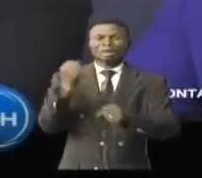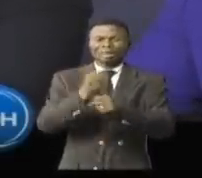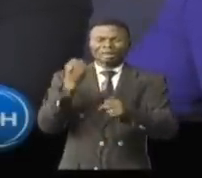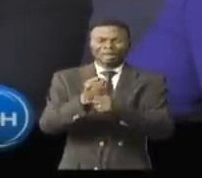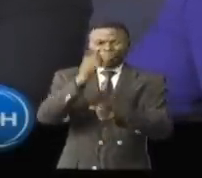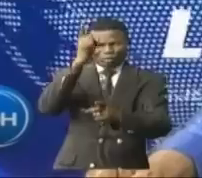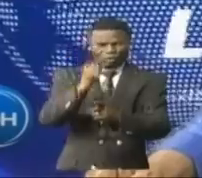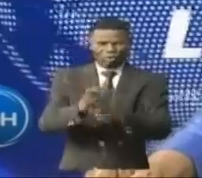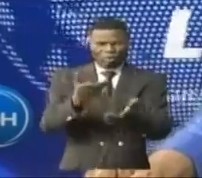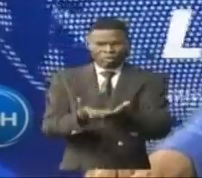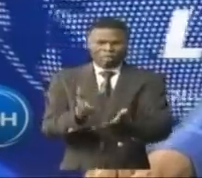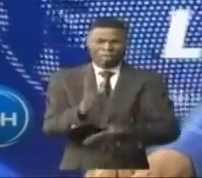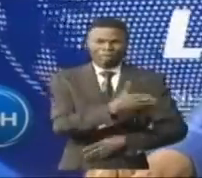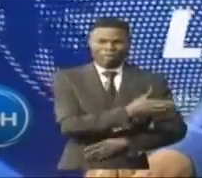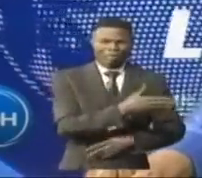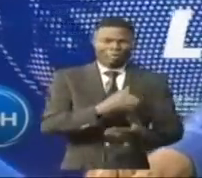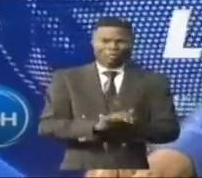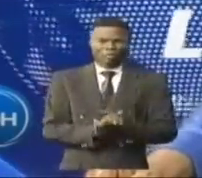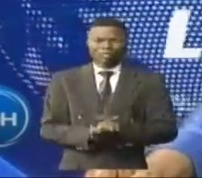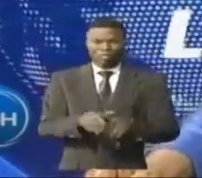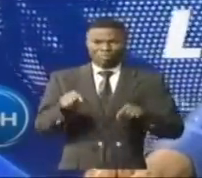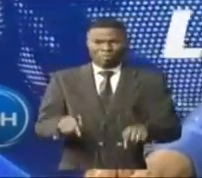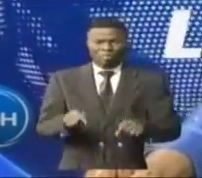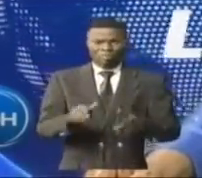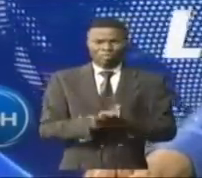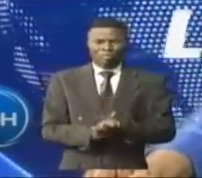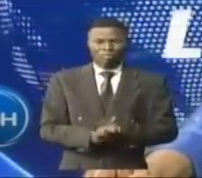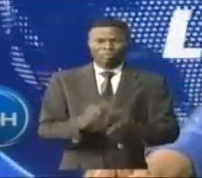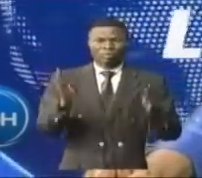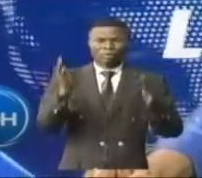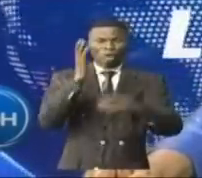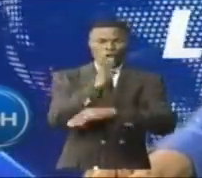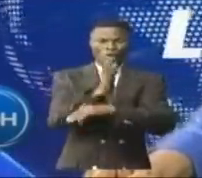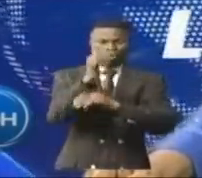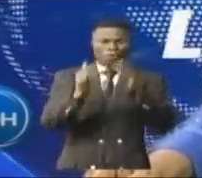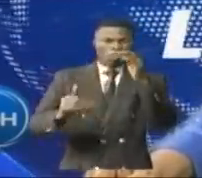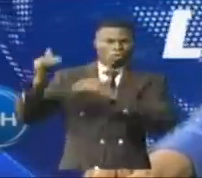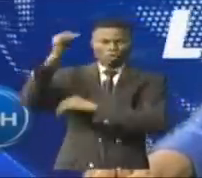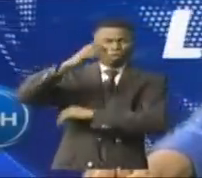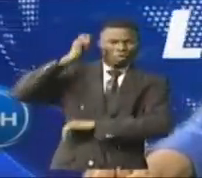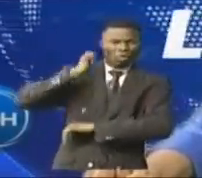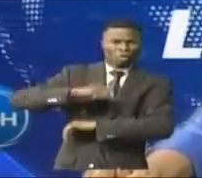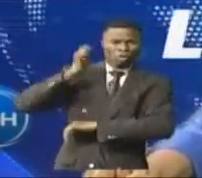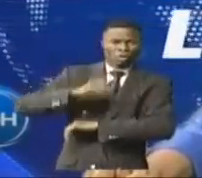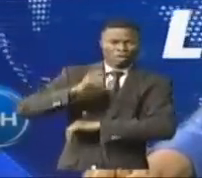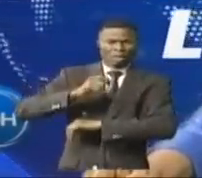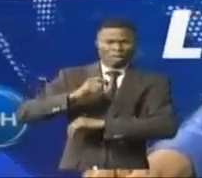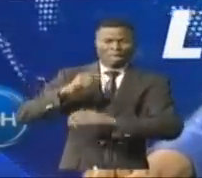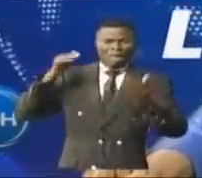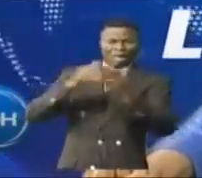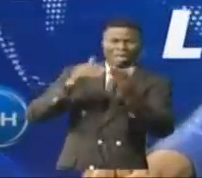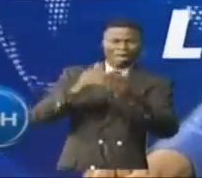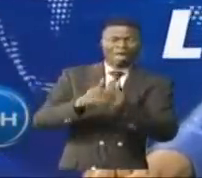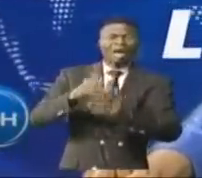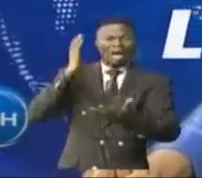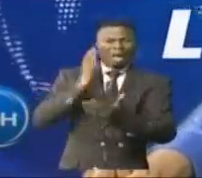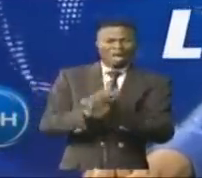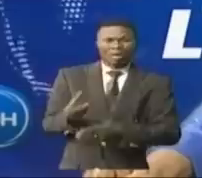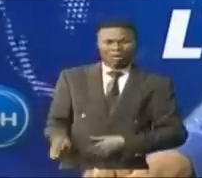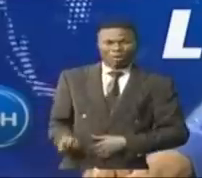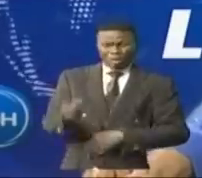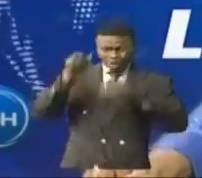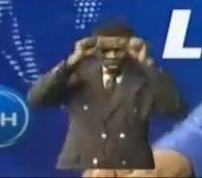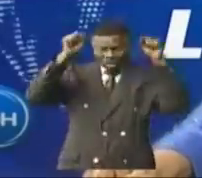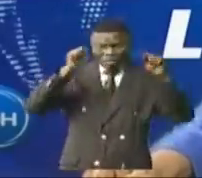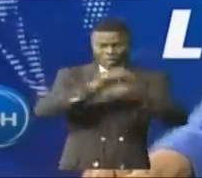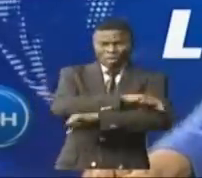d'objectivité. Autre chose, le Conseil supérieur de la magistrature lance une guerre contre la corruption. Le président de la